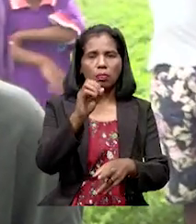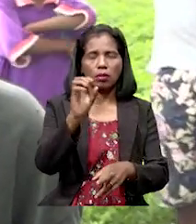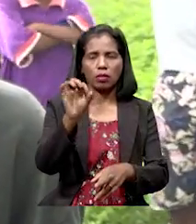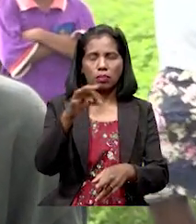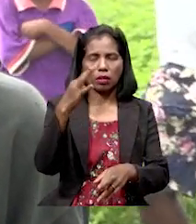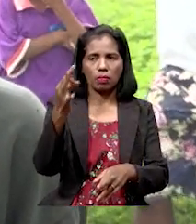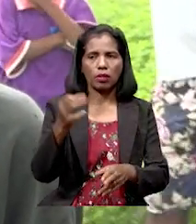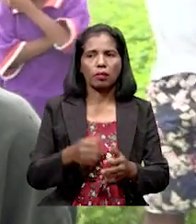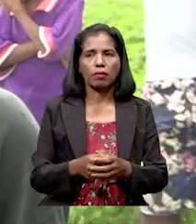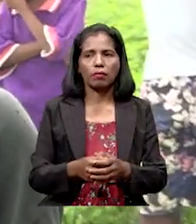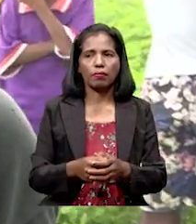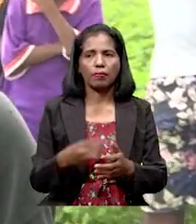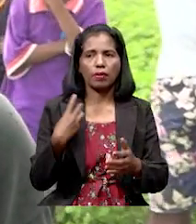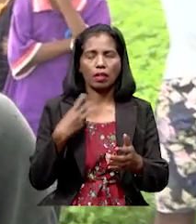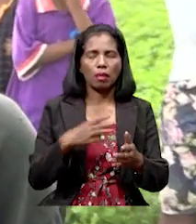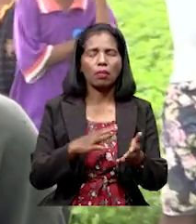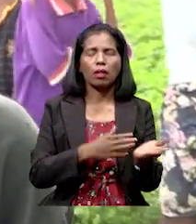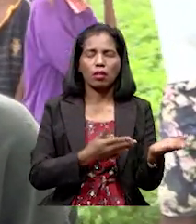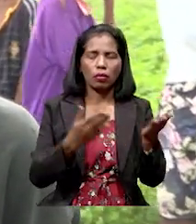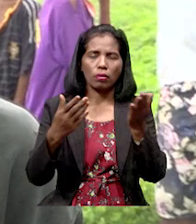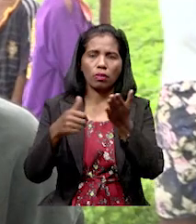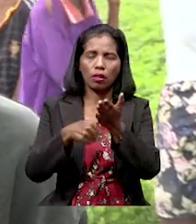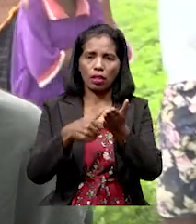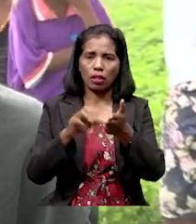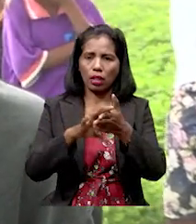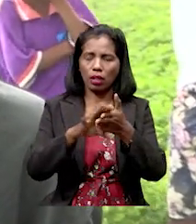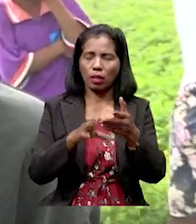konviti obres publik kuma bisira mai mi tutian atau